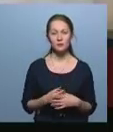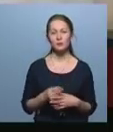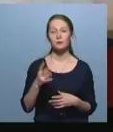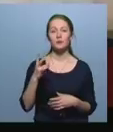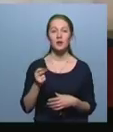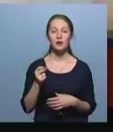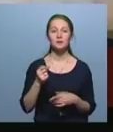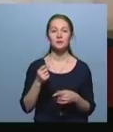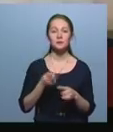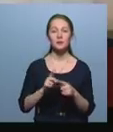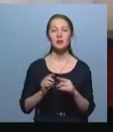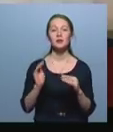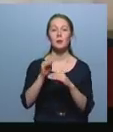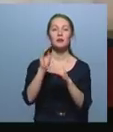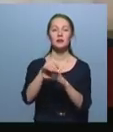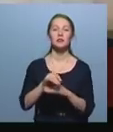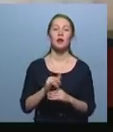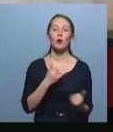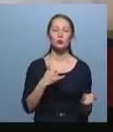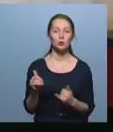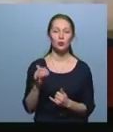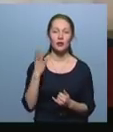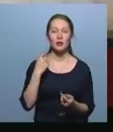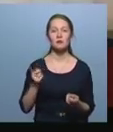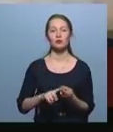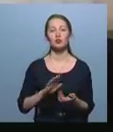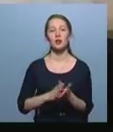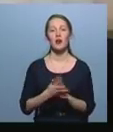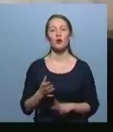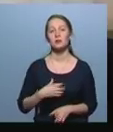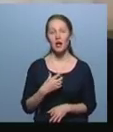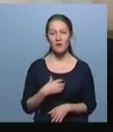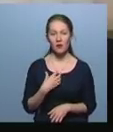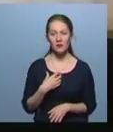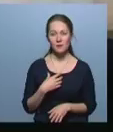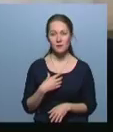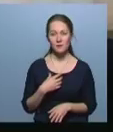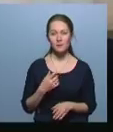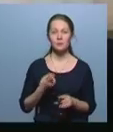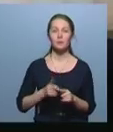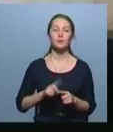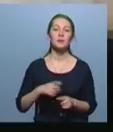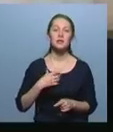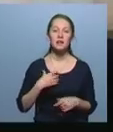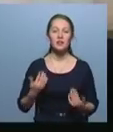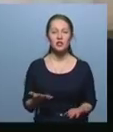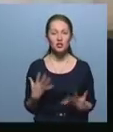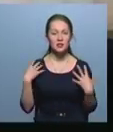навязывание дополнительных услуг при заключении договоров страхования. Это страхование жизни и